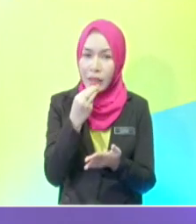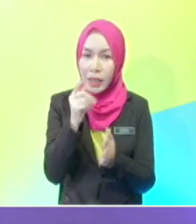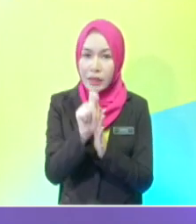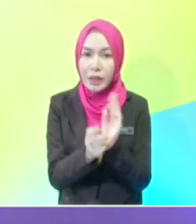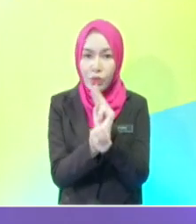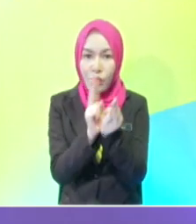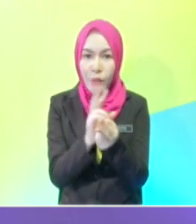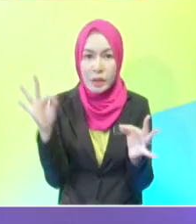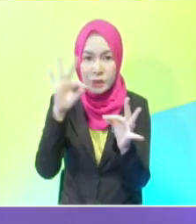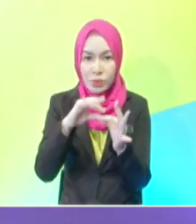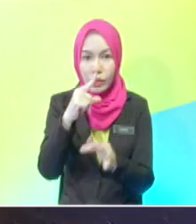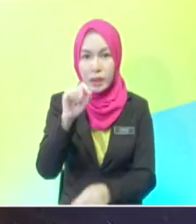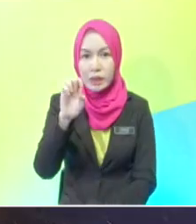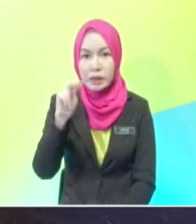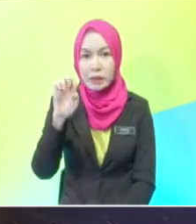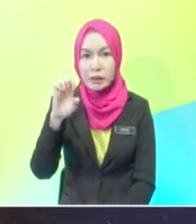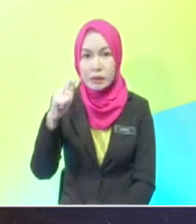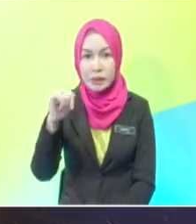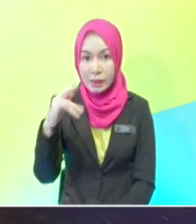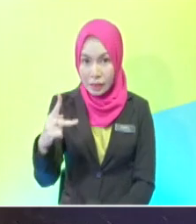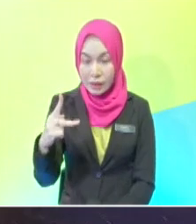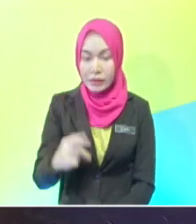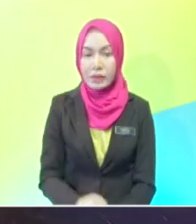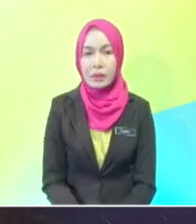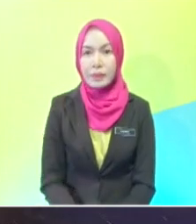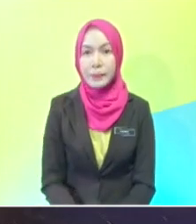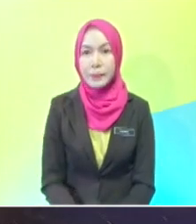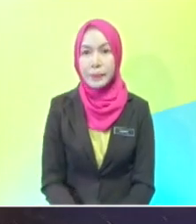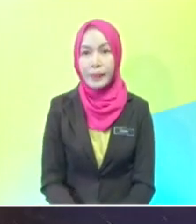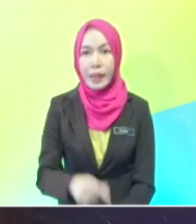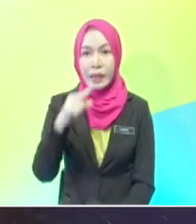genetik Oke dalam bahasa Inggris dia jadi